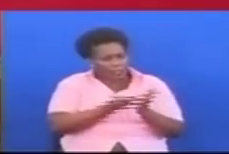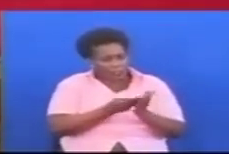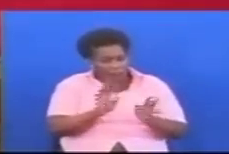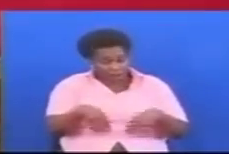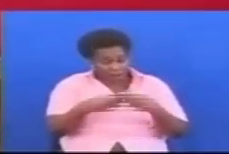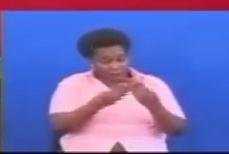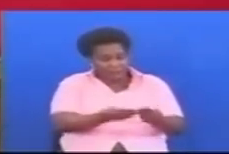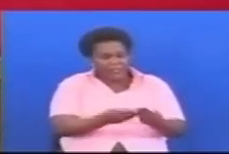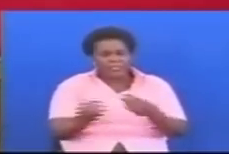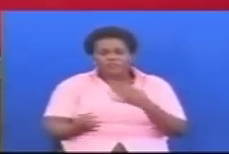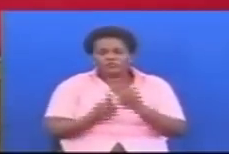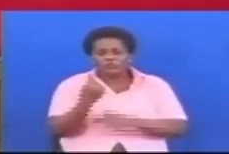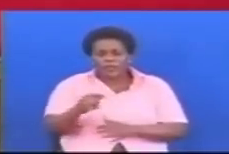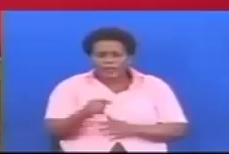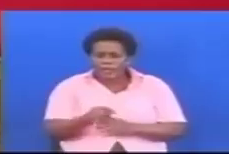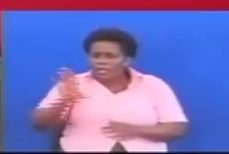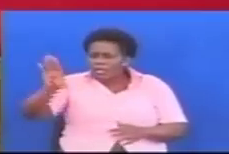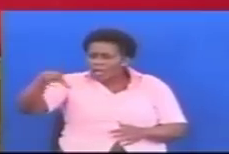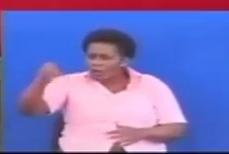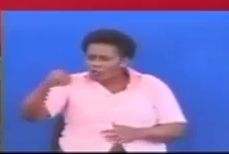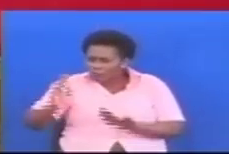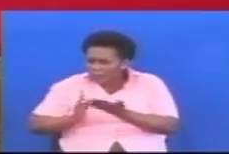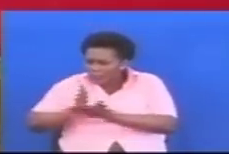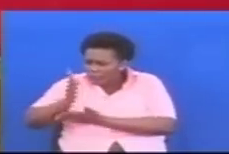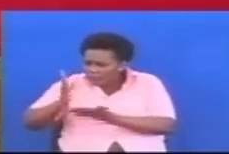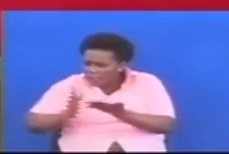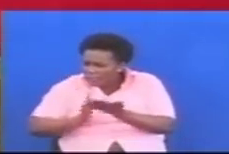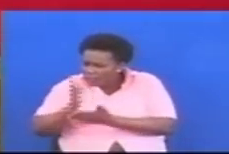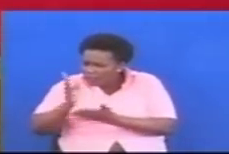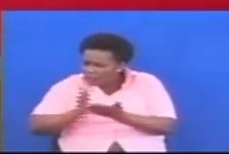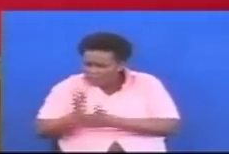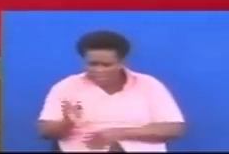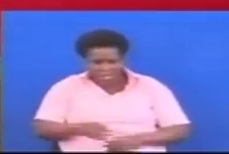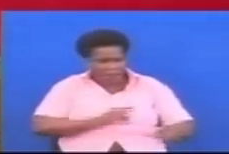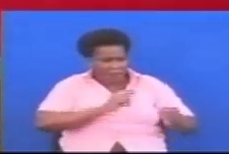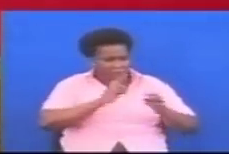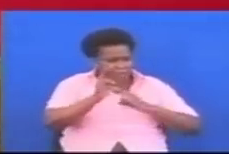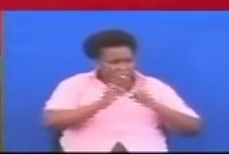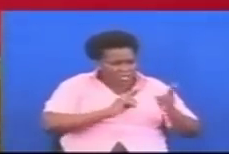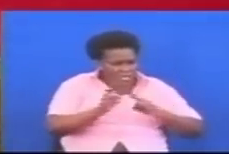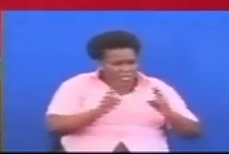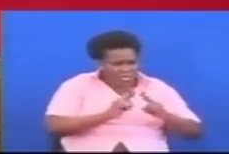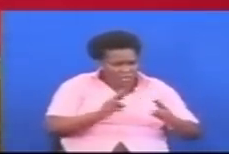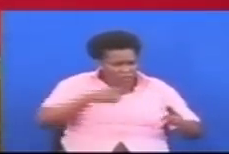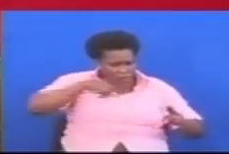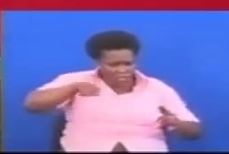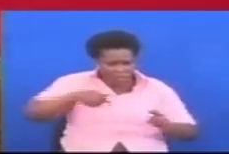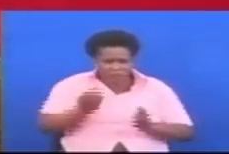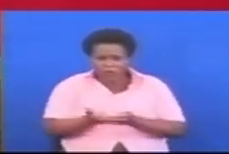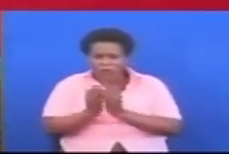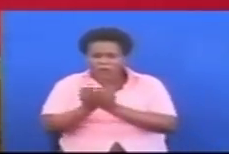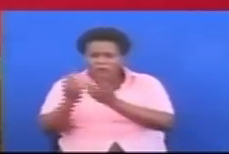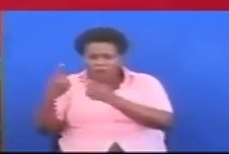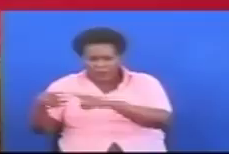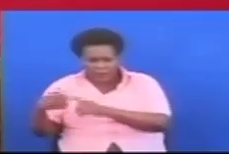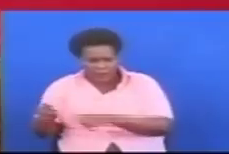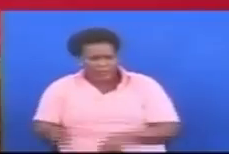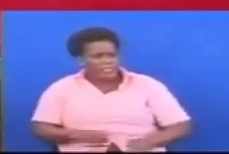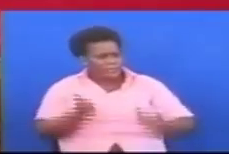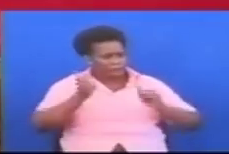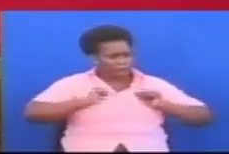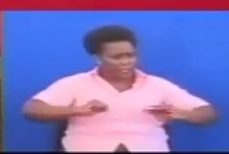wa nyaraka zilizowasilishwa mbele ya kamati, majadiliano kati ya kamati na wadau mbalimbali, na ziara ukaguzi wa miradi ya